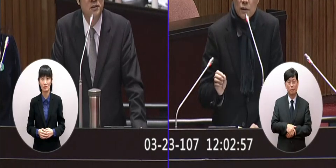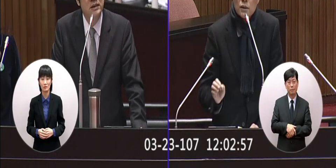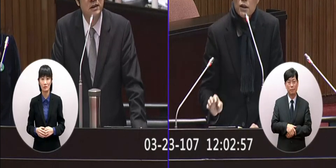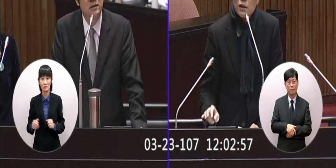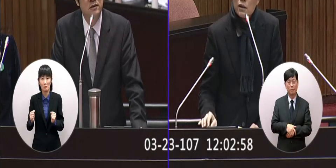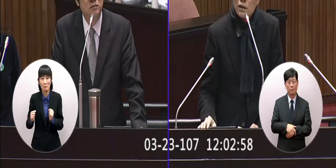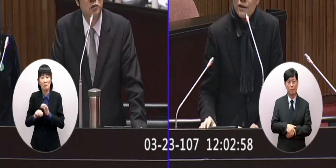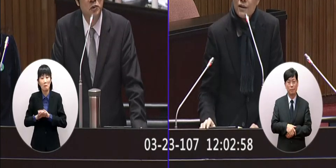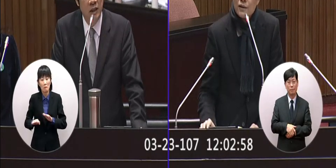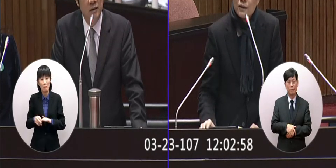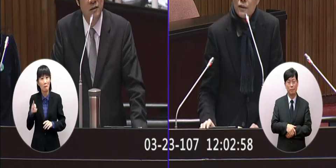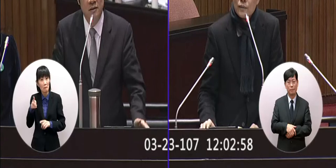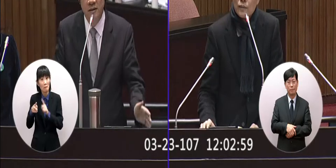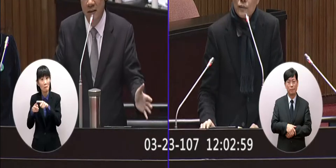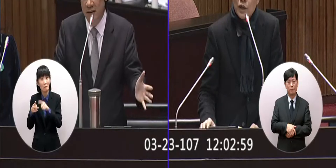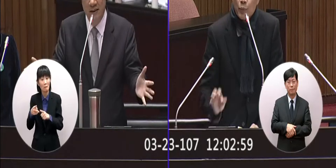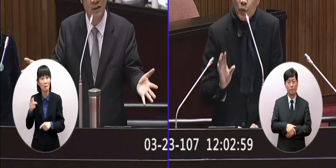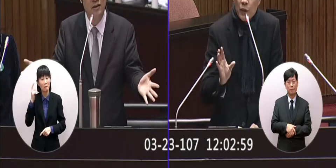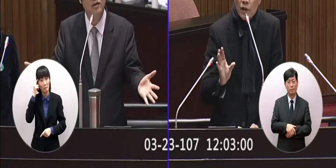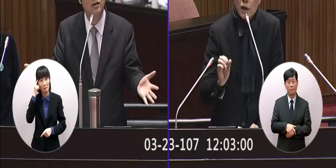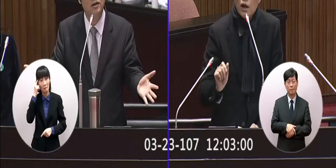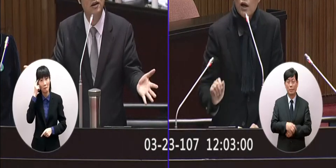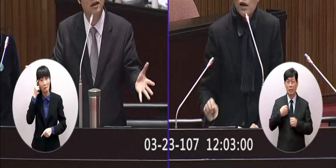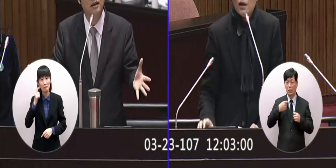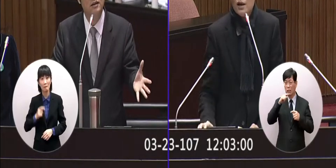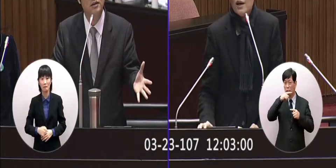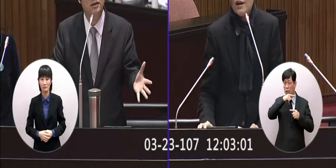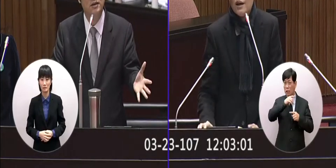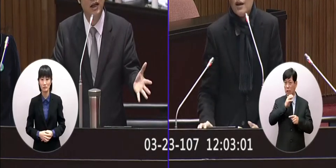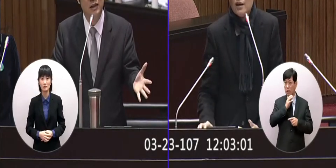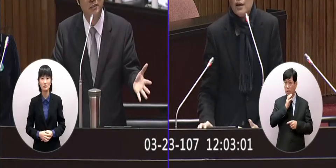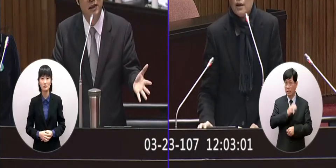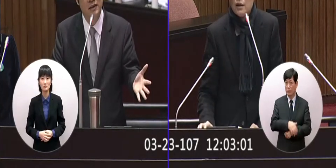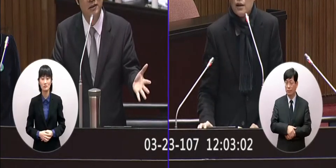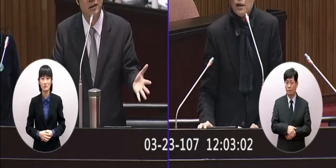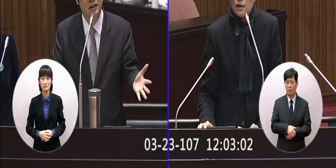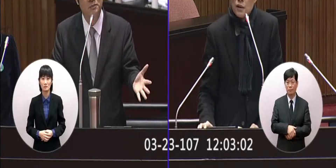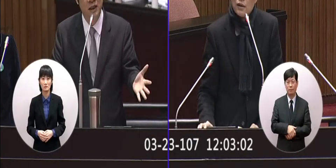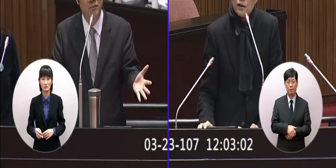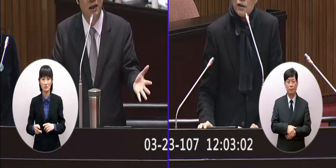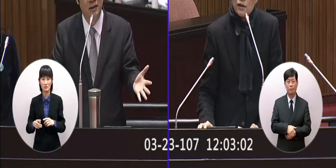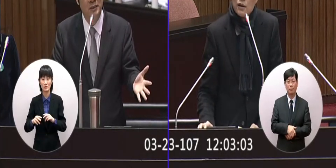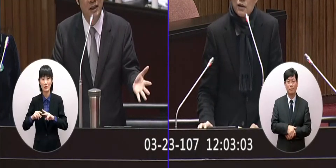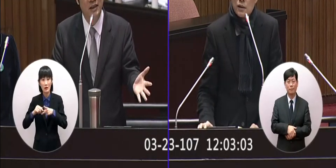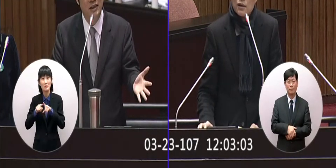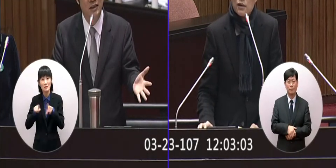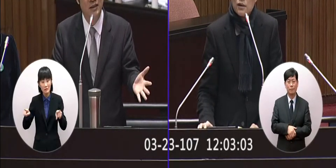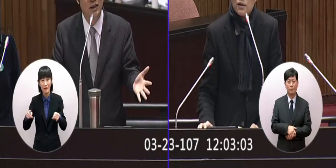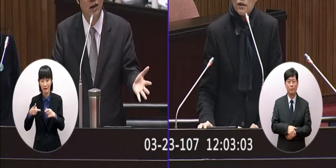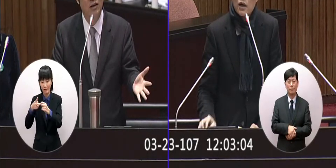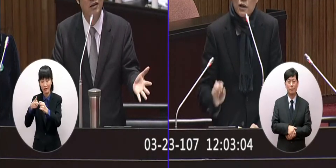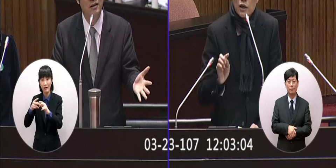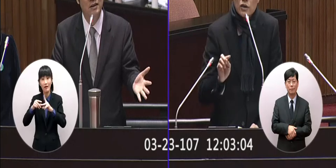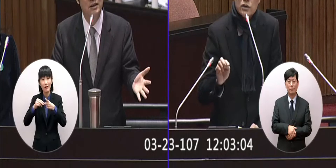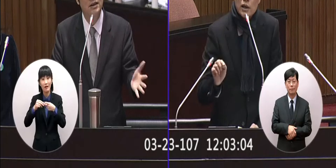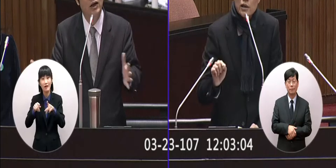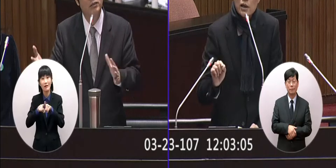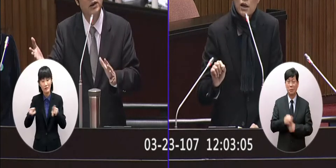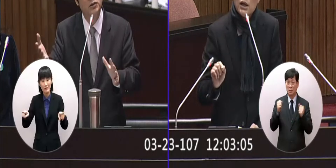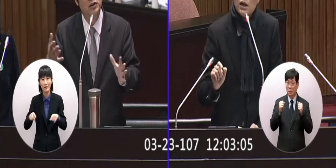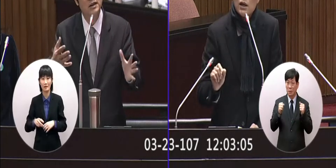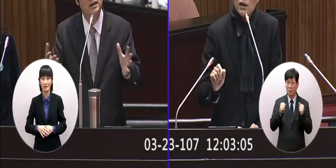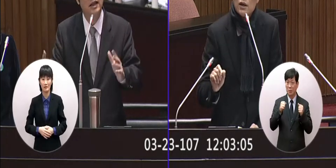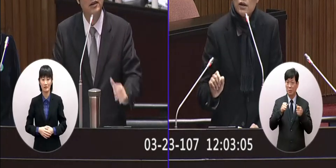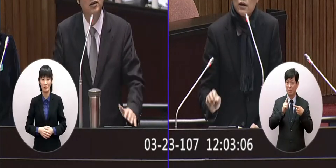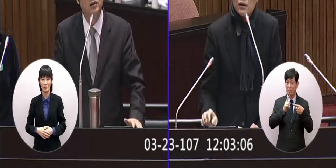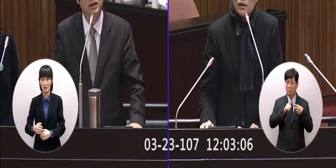冷和就是目前 冷冰冰的， 就是和嘛，和平吧，和平的和， 哦，啊，和冷是哪个 冷？至少